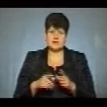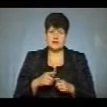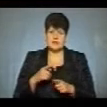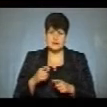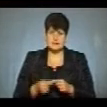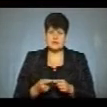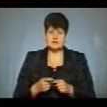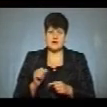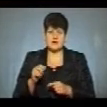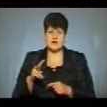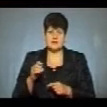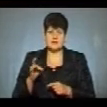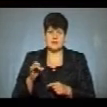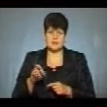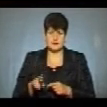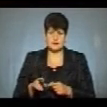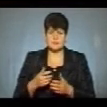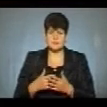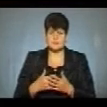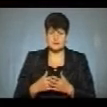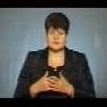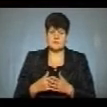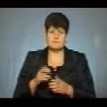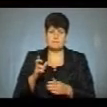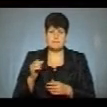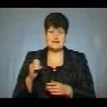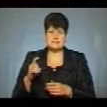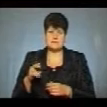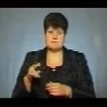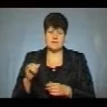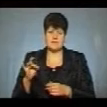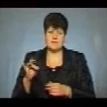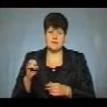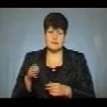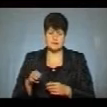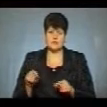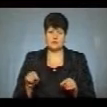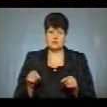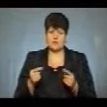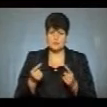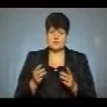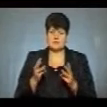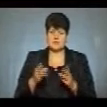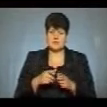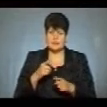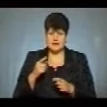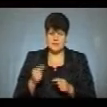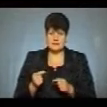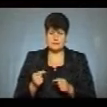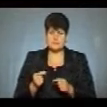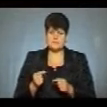приводить до алергічних реакцій. Як максимум, бенспірент, який утворюється при спалюванні листя,